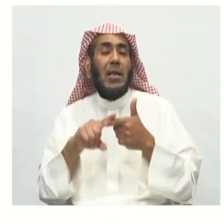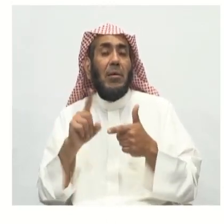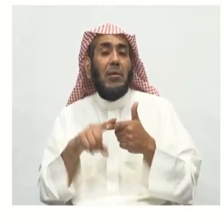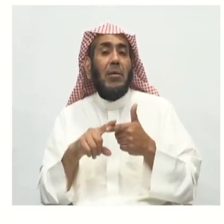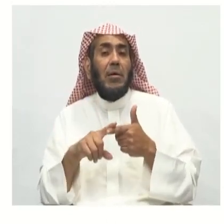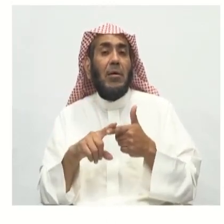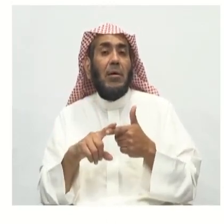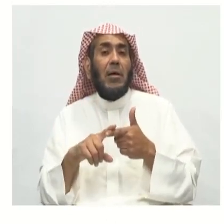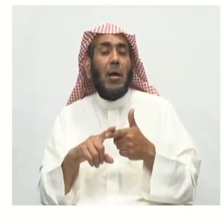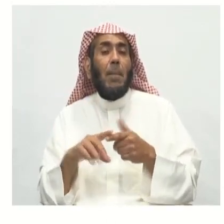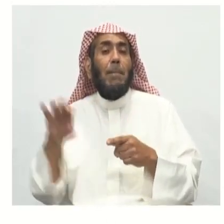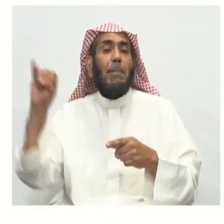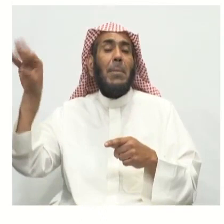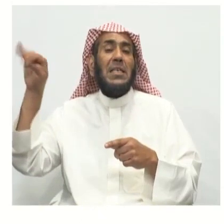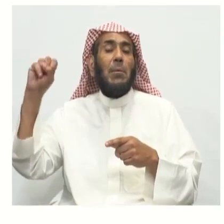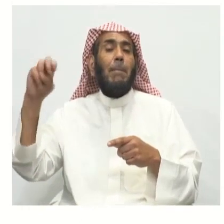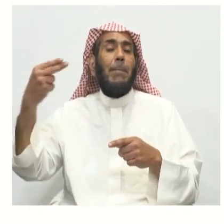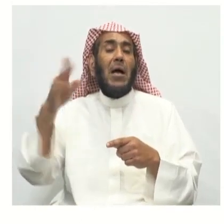التاليه مجمع